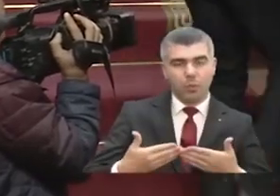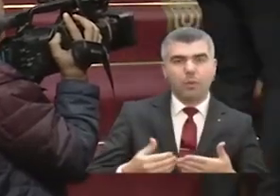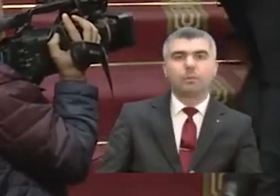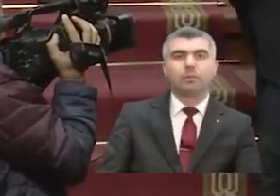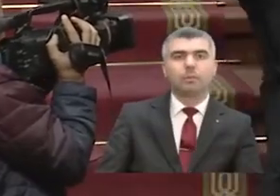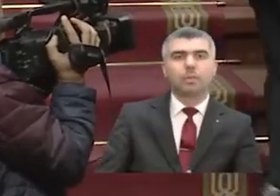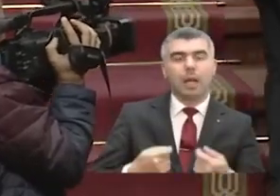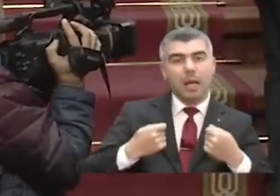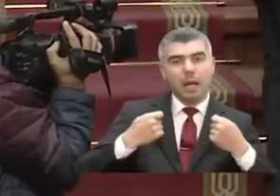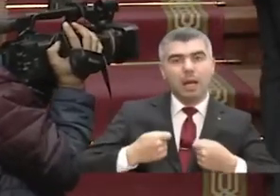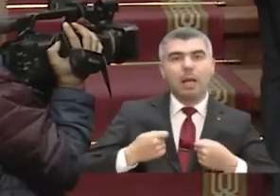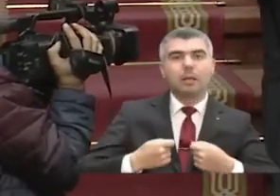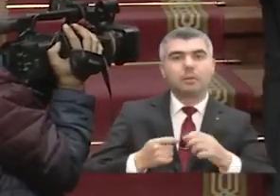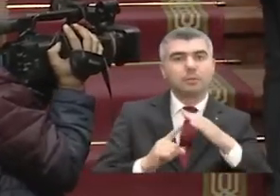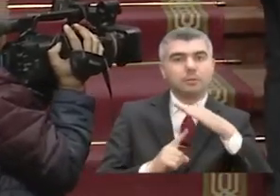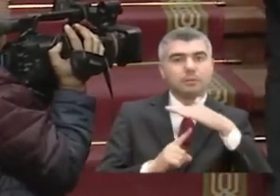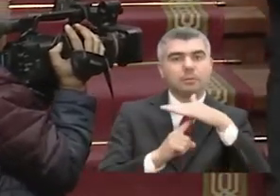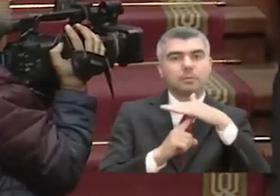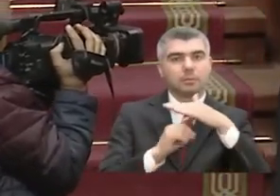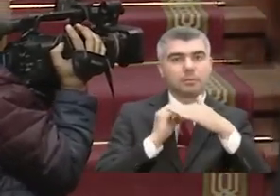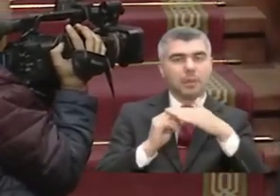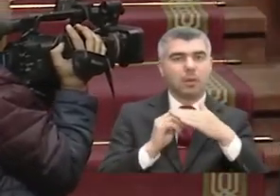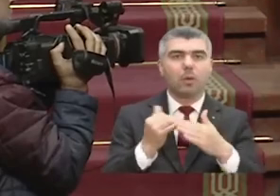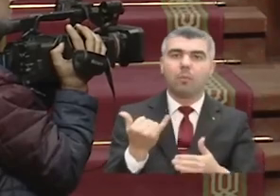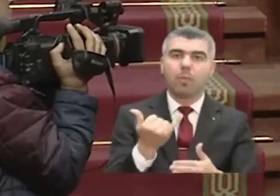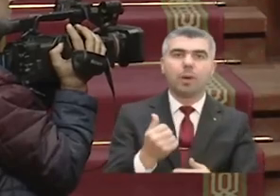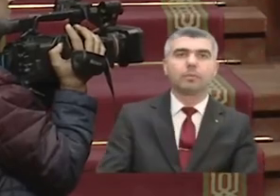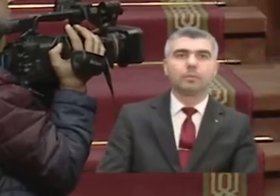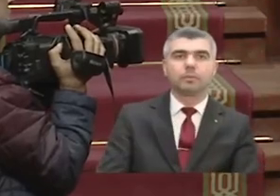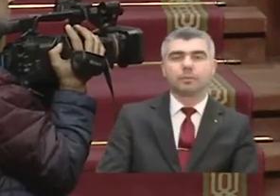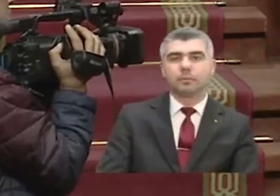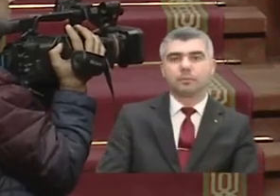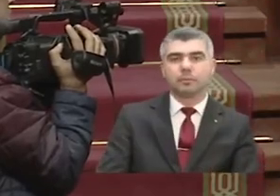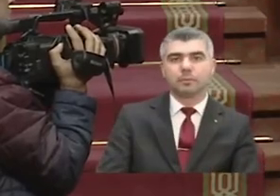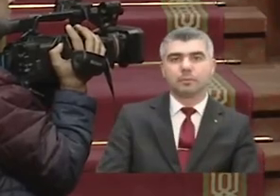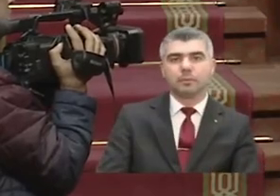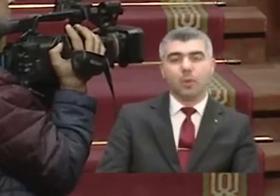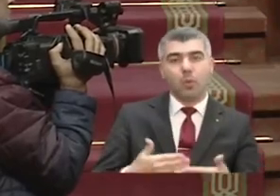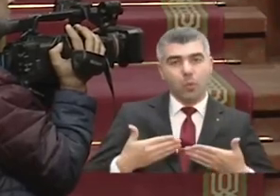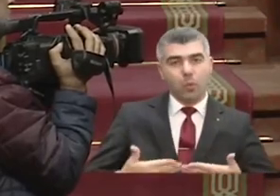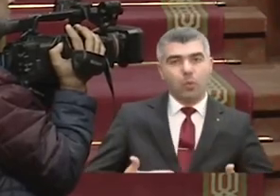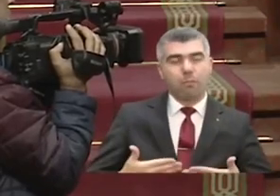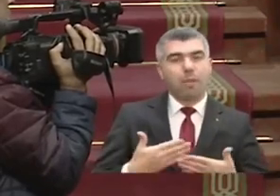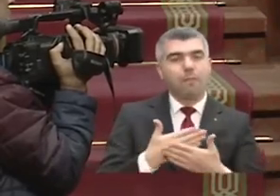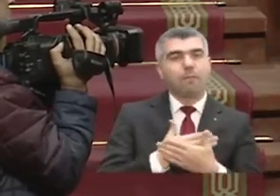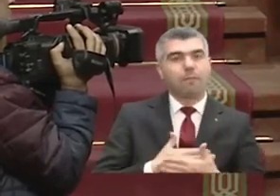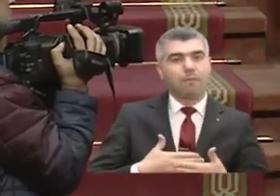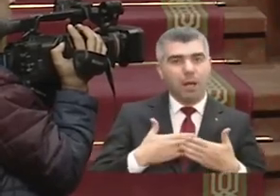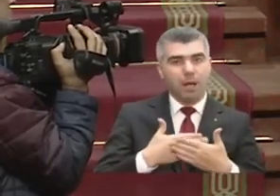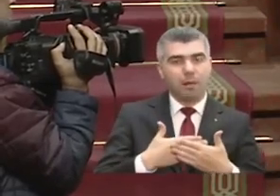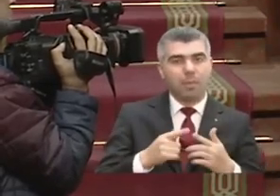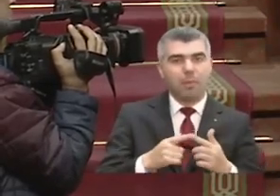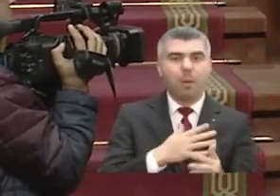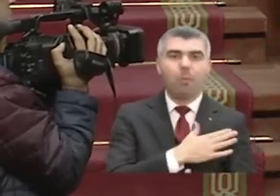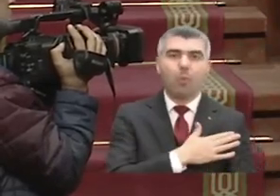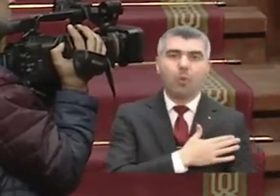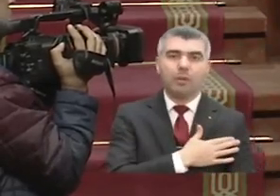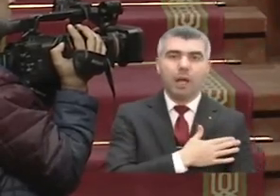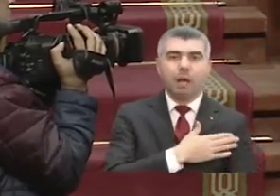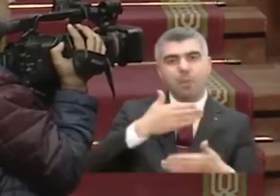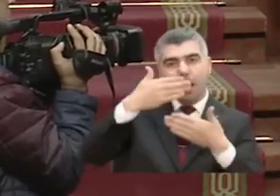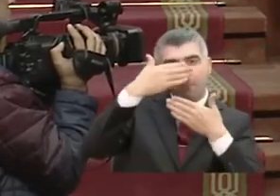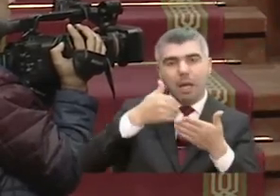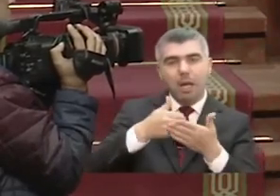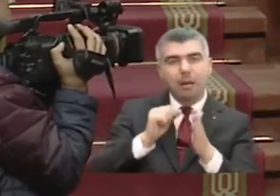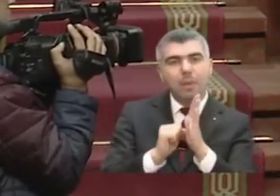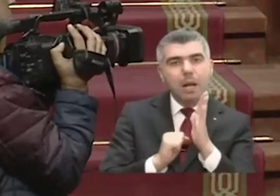كيطلبوا الرؤساء نقاط النظام كتعطى لهم. تفضل السيد الرئيس. حنا سعداء أن المنتخب المغربي يربح